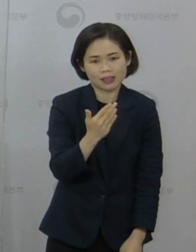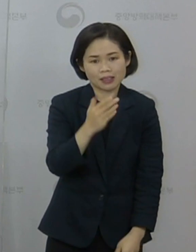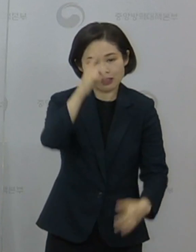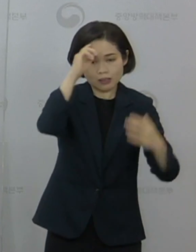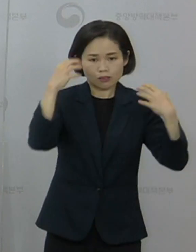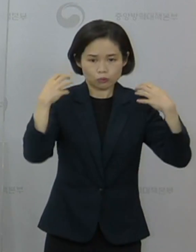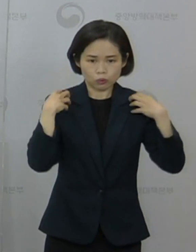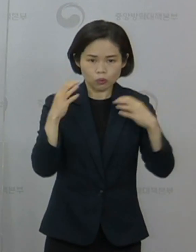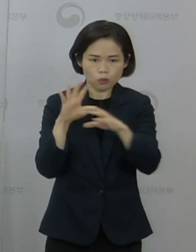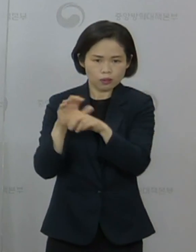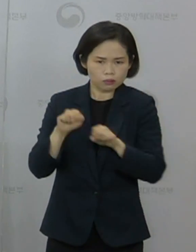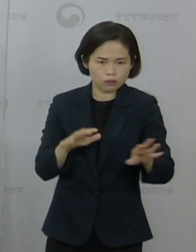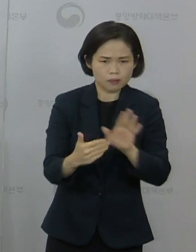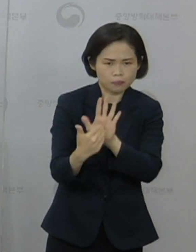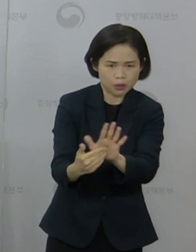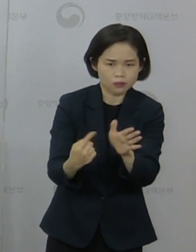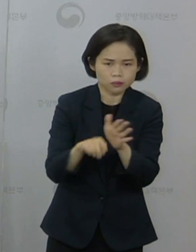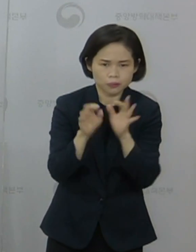최선을다하겠습니다